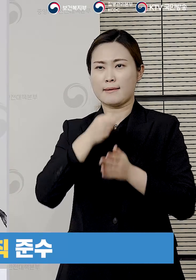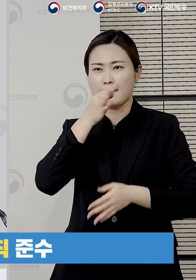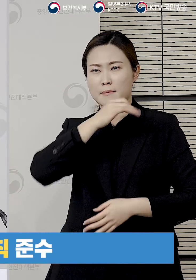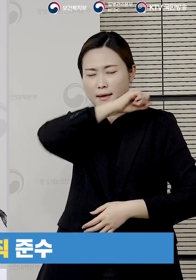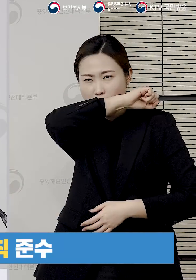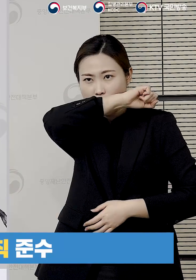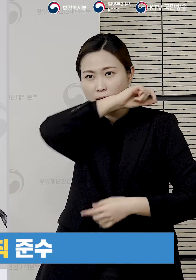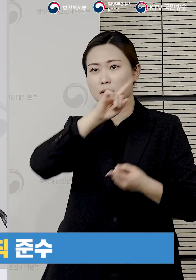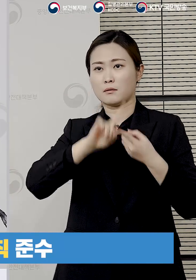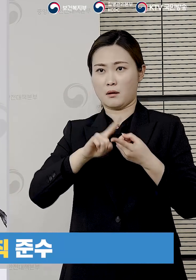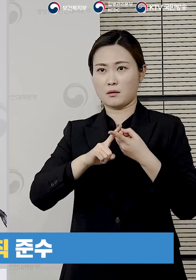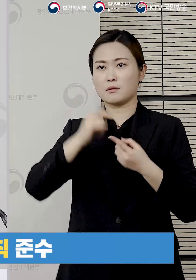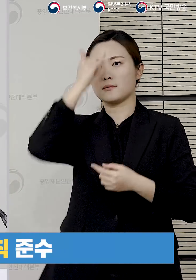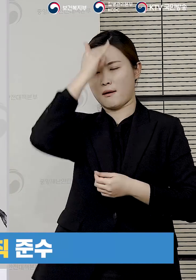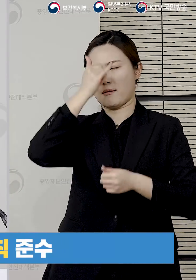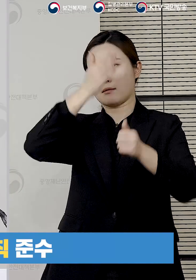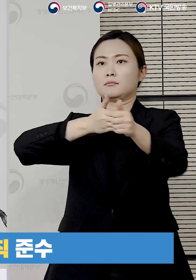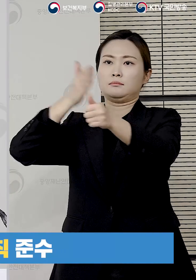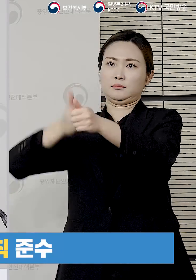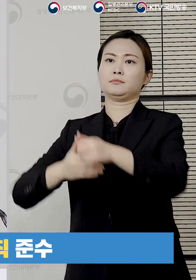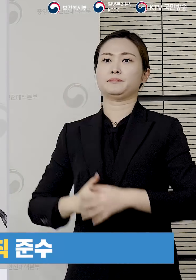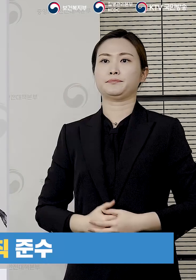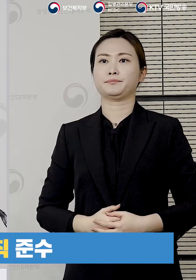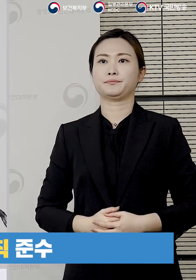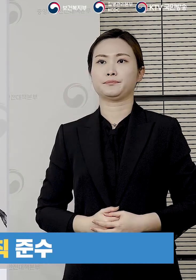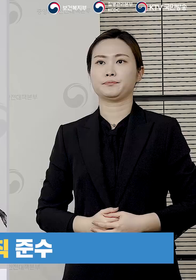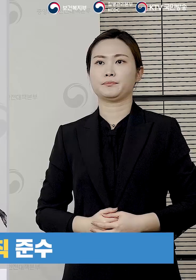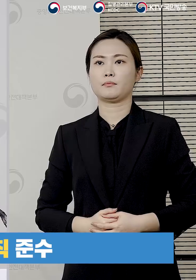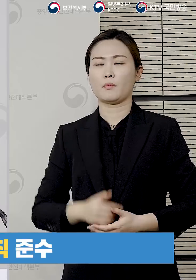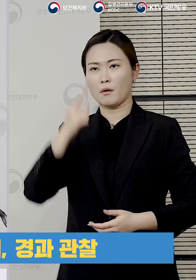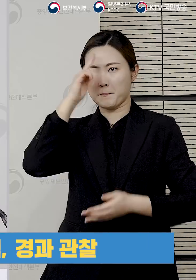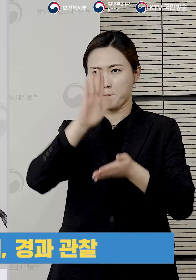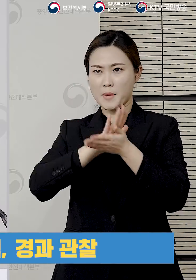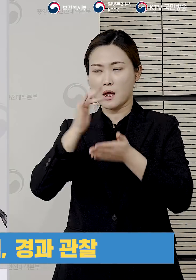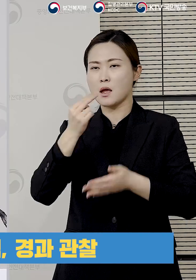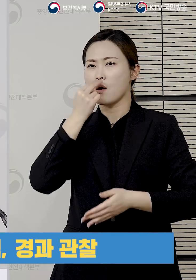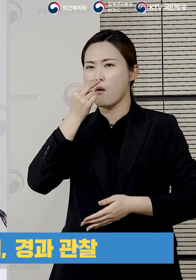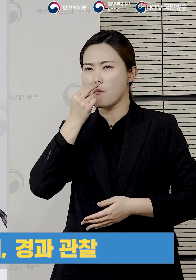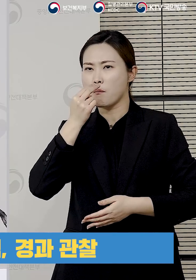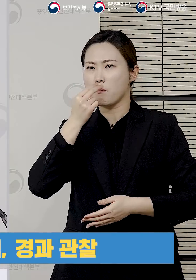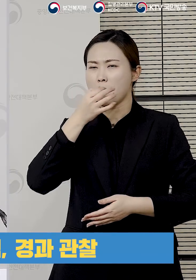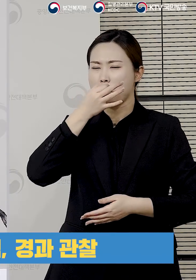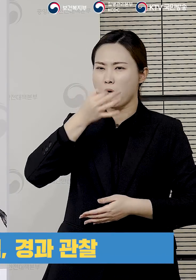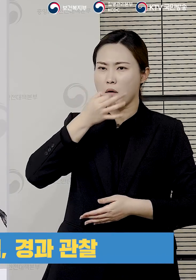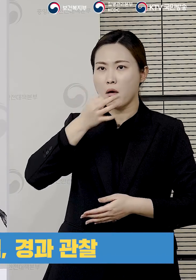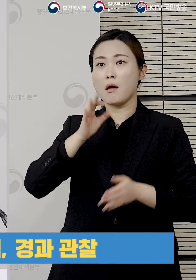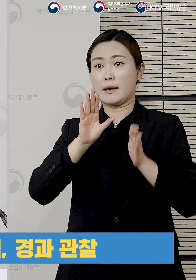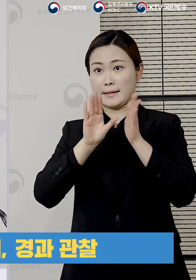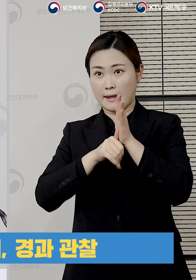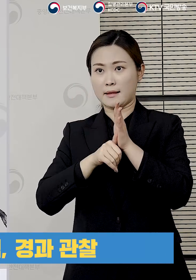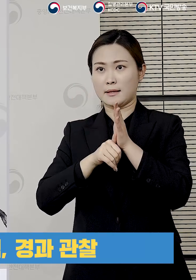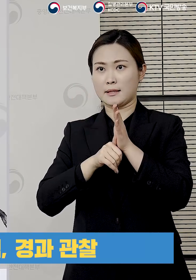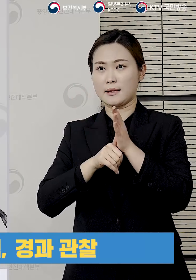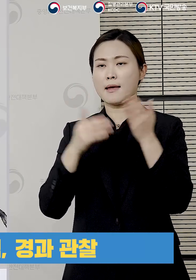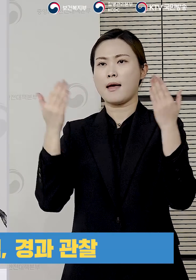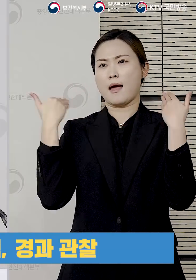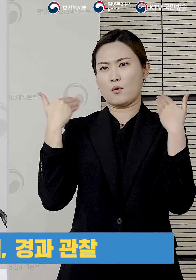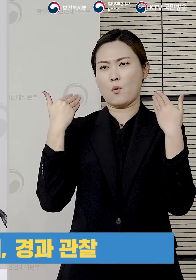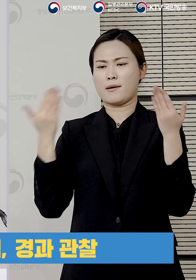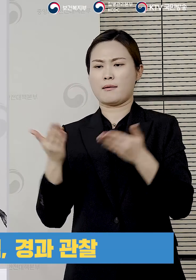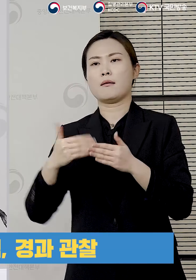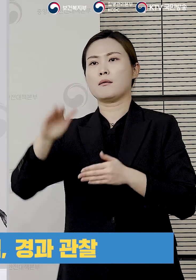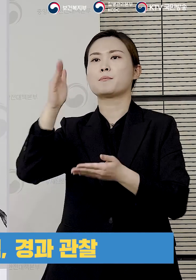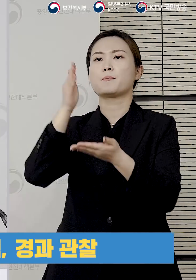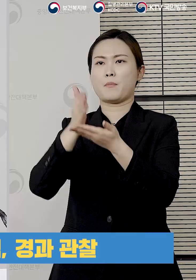씻기와 기침 예절 등의 개인 위생 수칙도 준수해 주시기 바라며 발열이나 호흡기 증상이 나타나는 경우에는